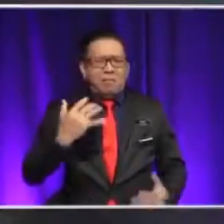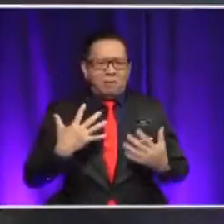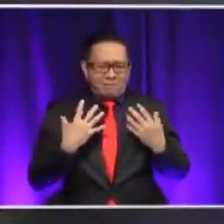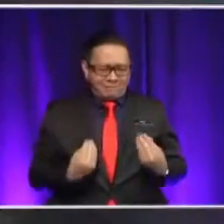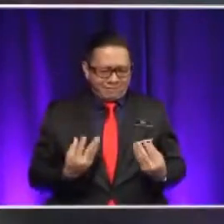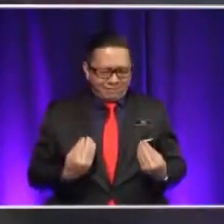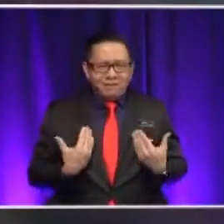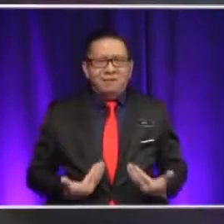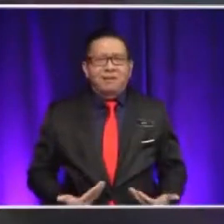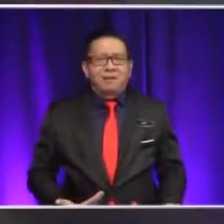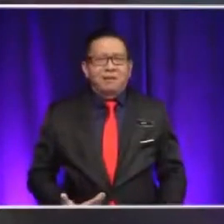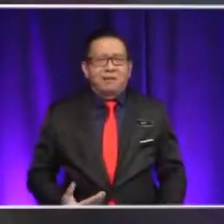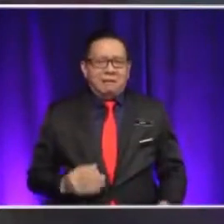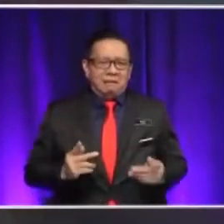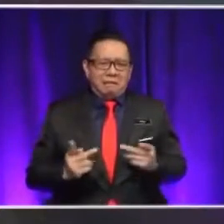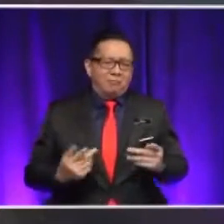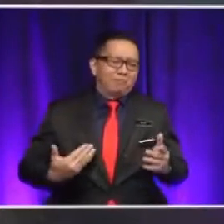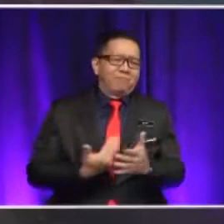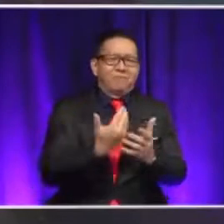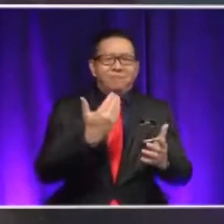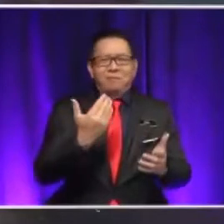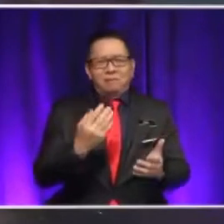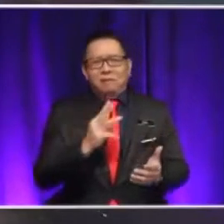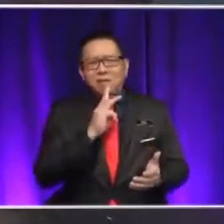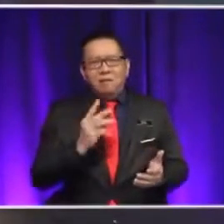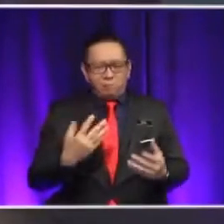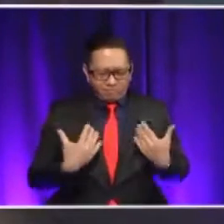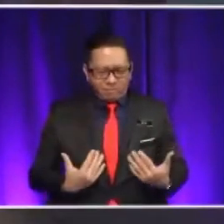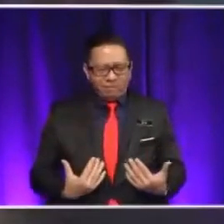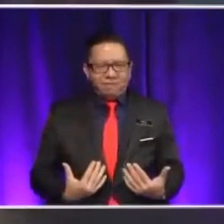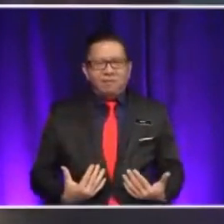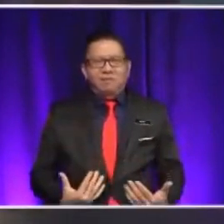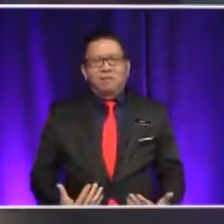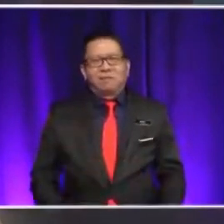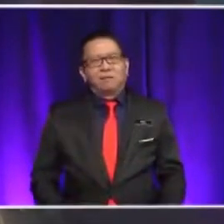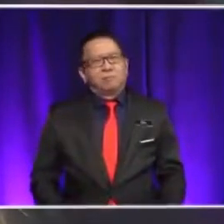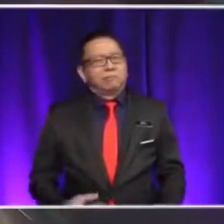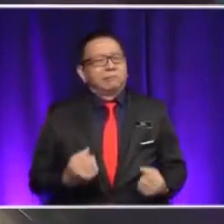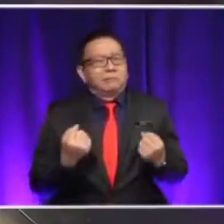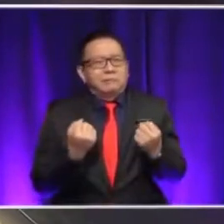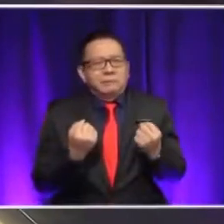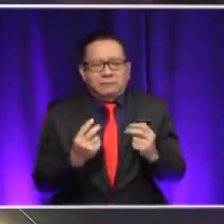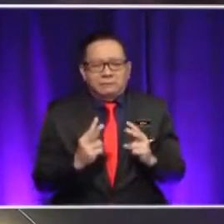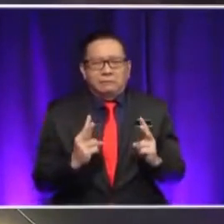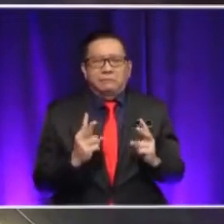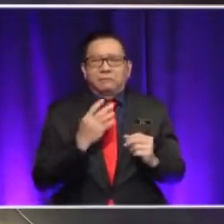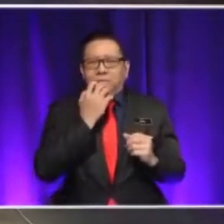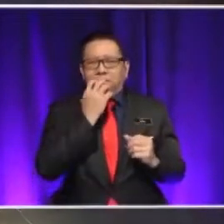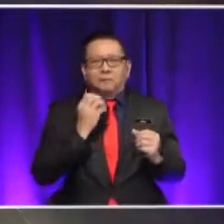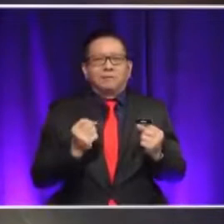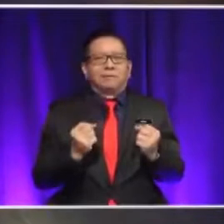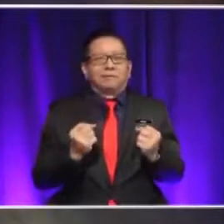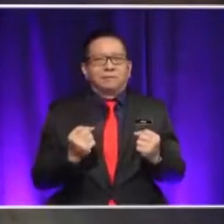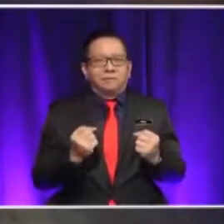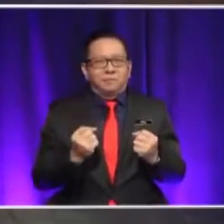Nifan ada keturunanmu tepuk chicken sejuk-sejuk Aisyah infrared